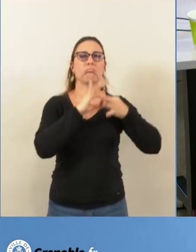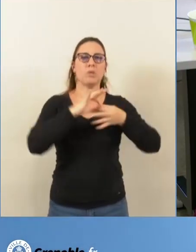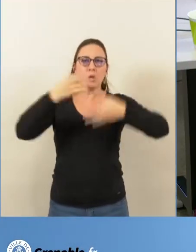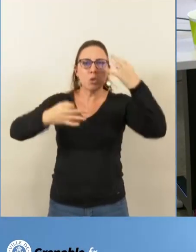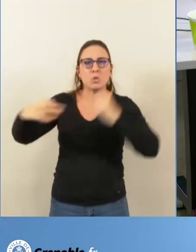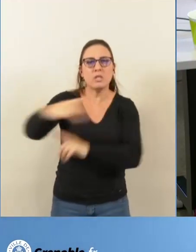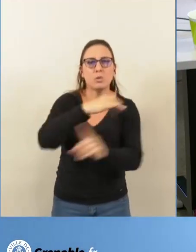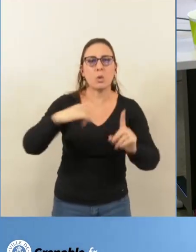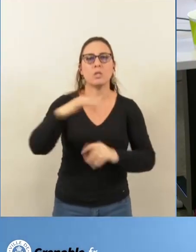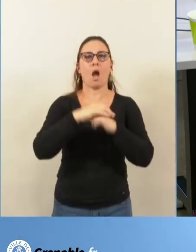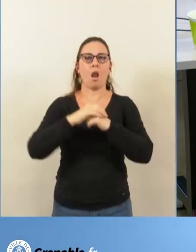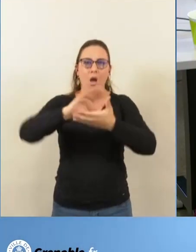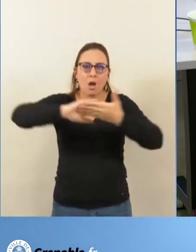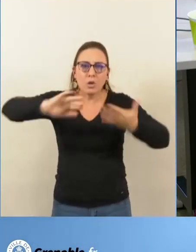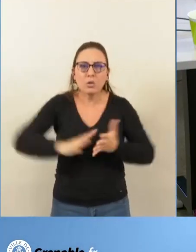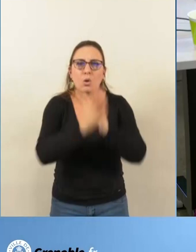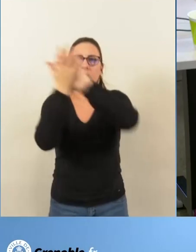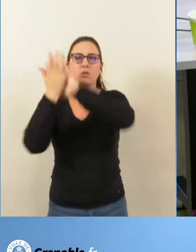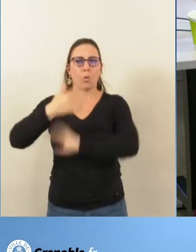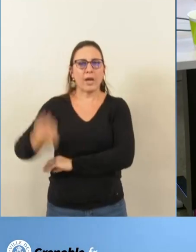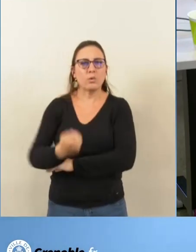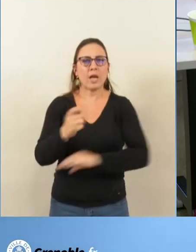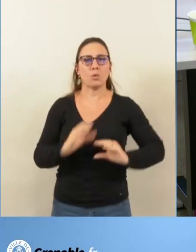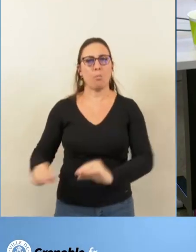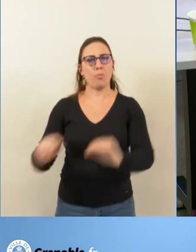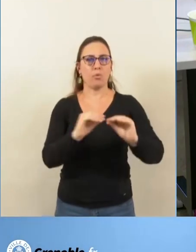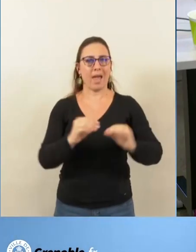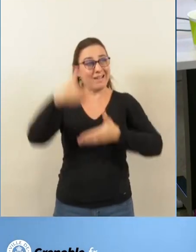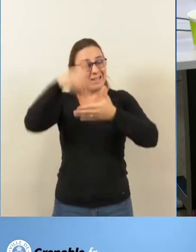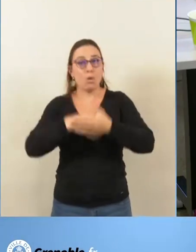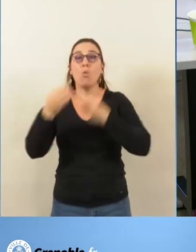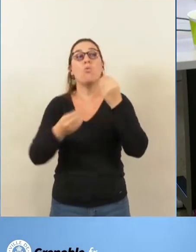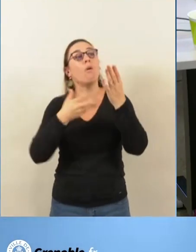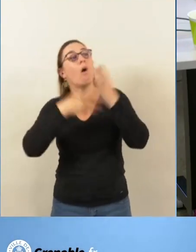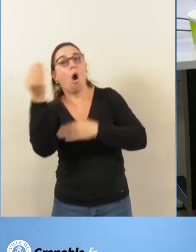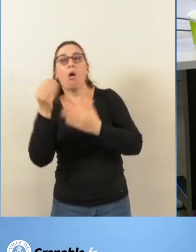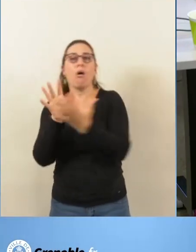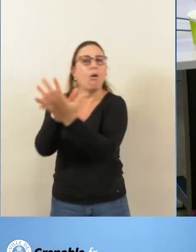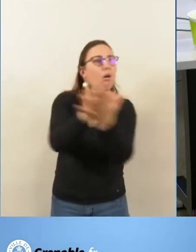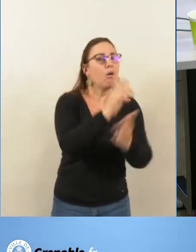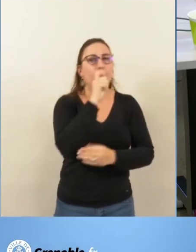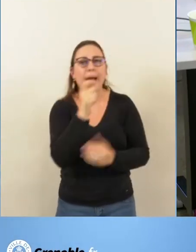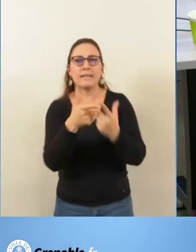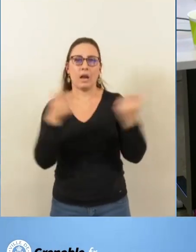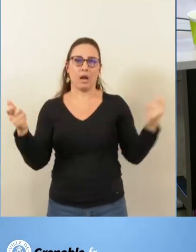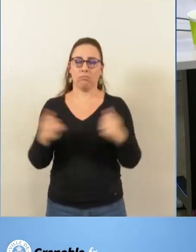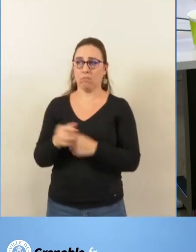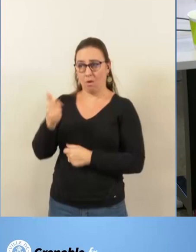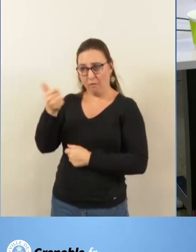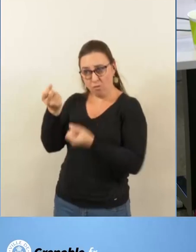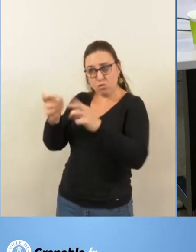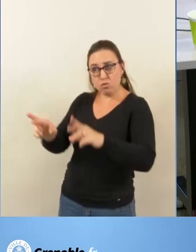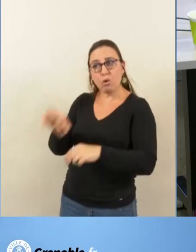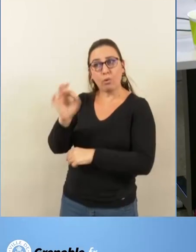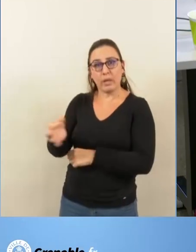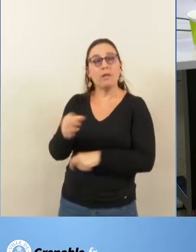justice sociale des transitions de l'éducation populaire dans Saintes et au-delà n'en doutez pas et que les grenobloises et